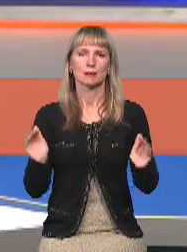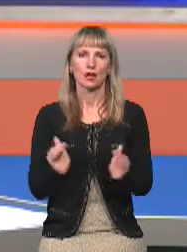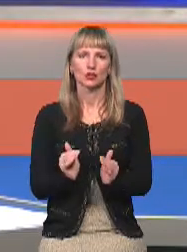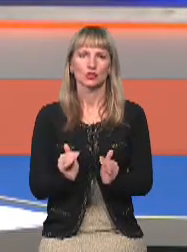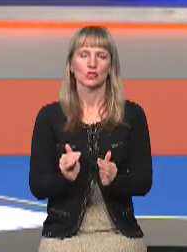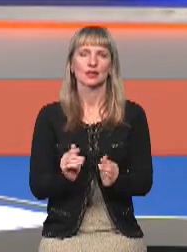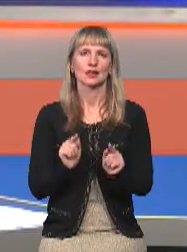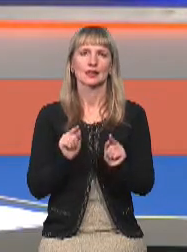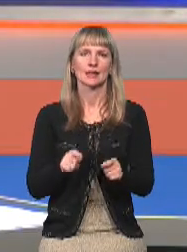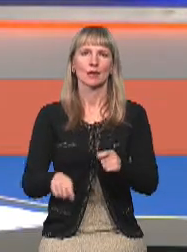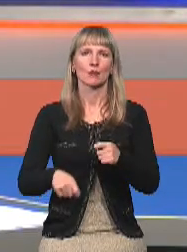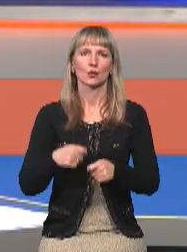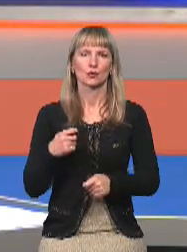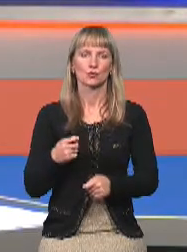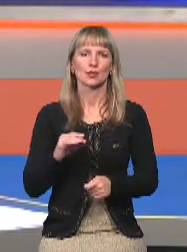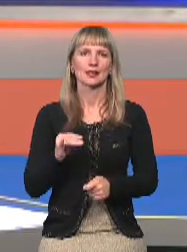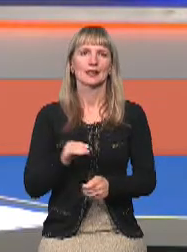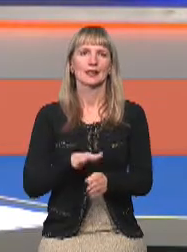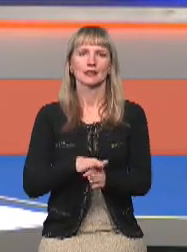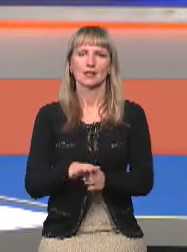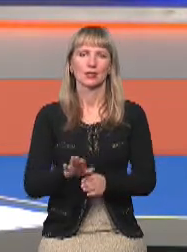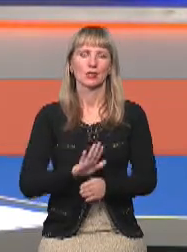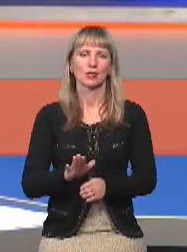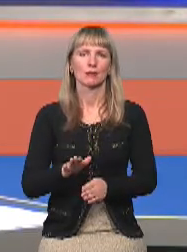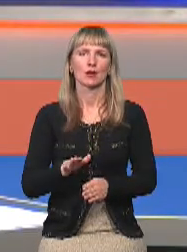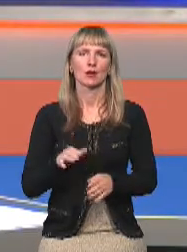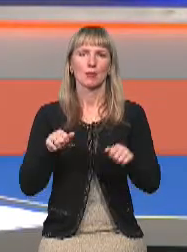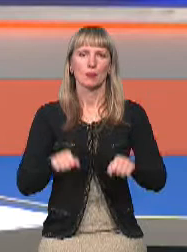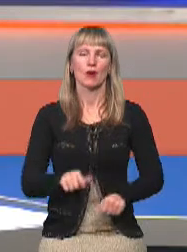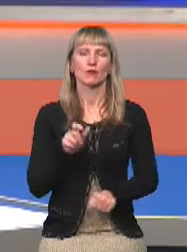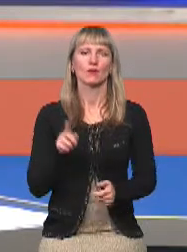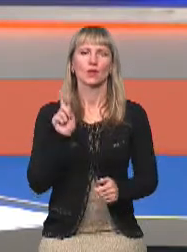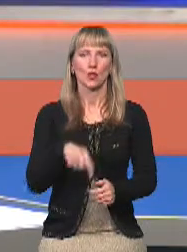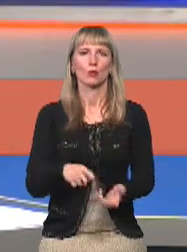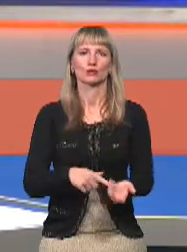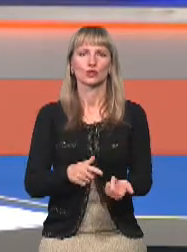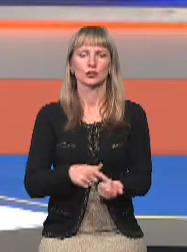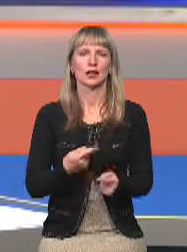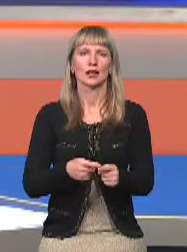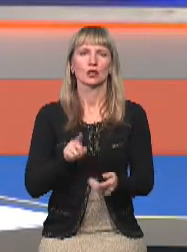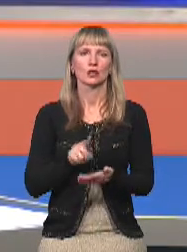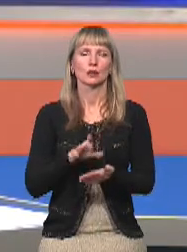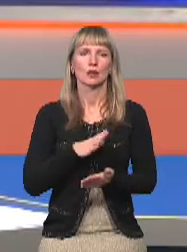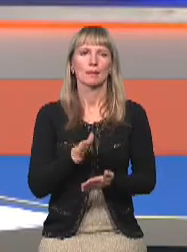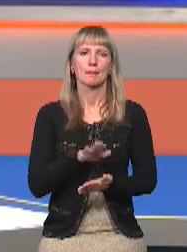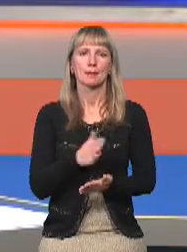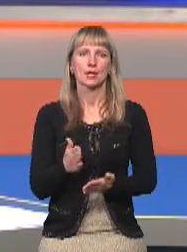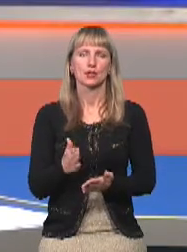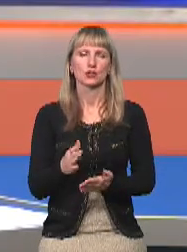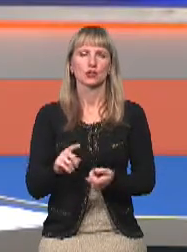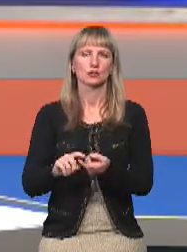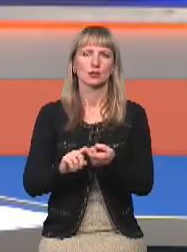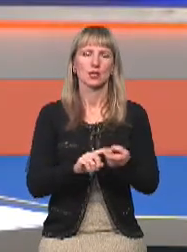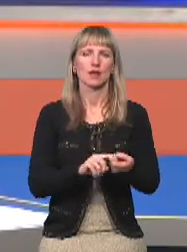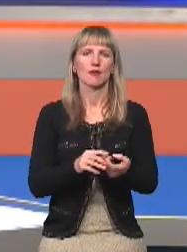тих порушень і недотримання прав людини в тому числі. Але це має бути така, знаєте, міжсекторальна взаємодія.